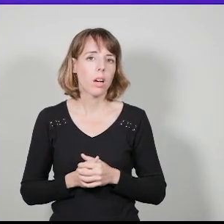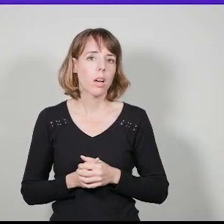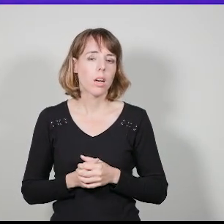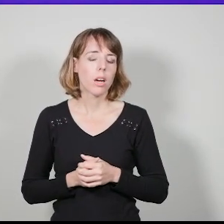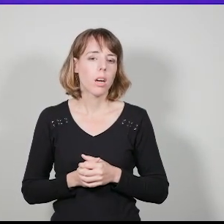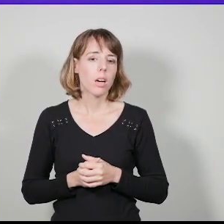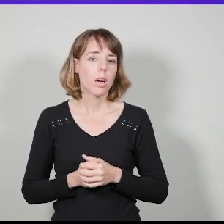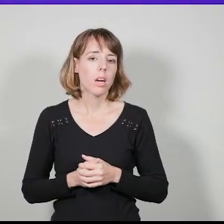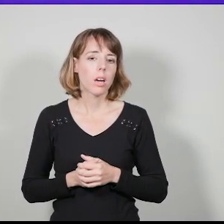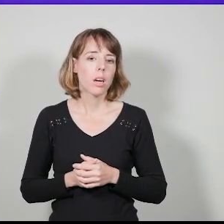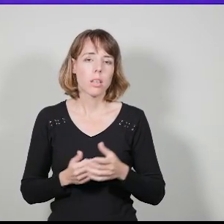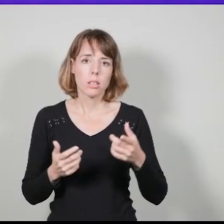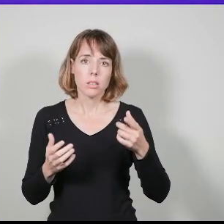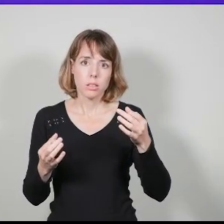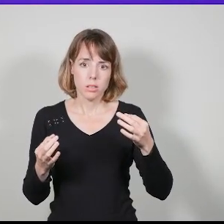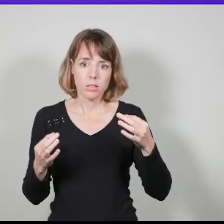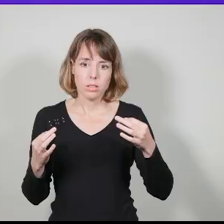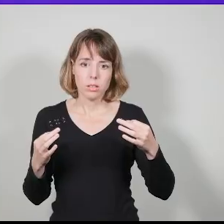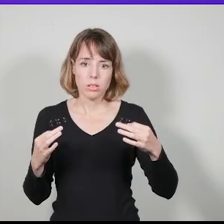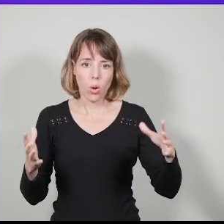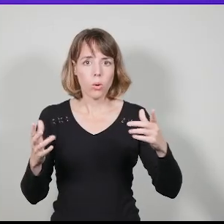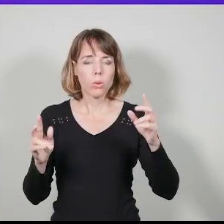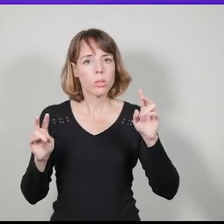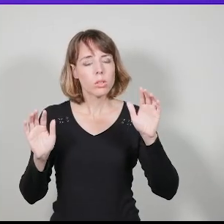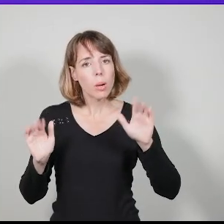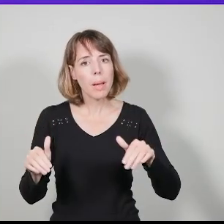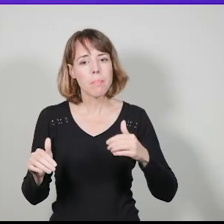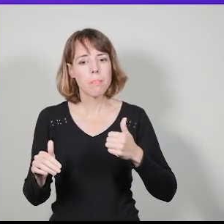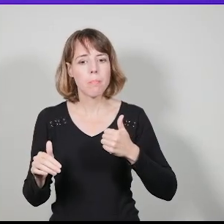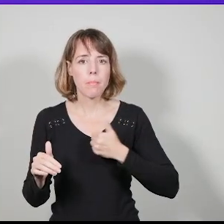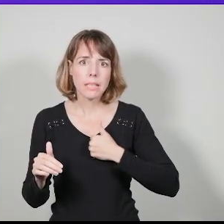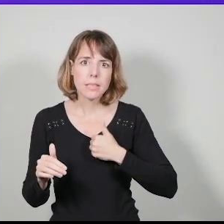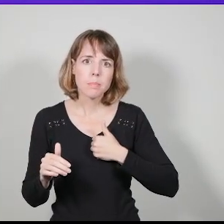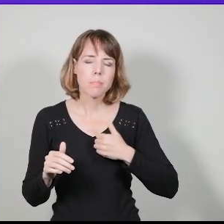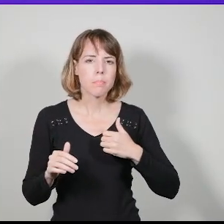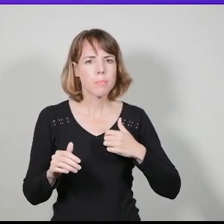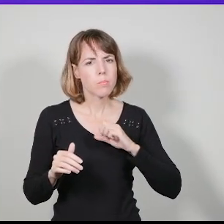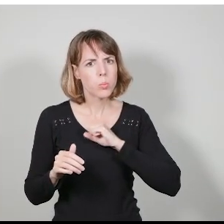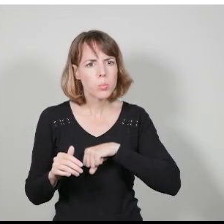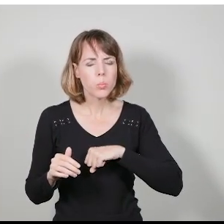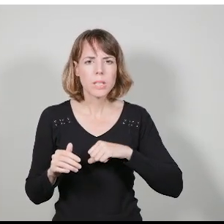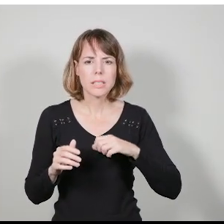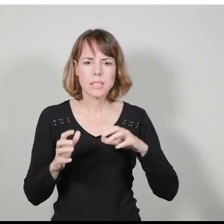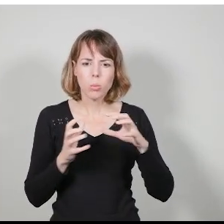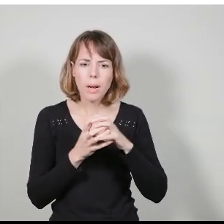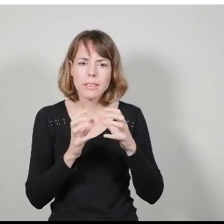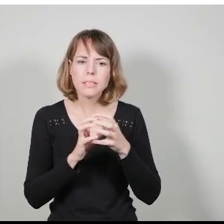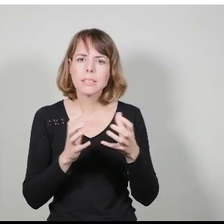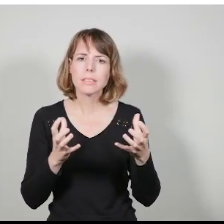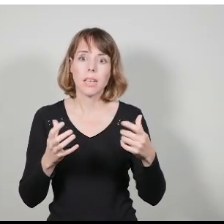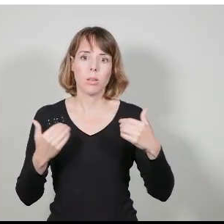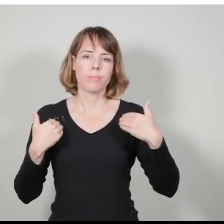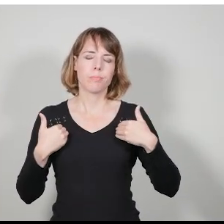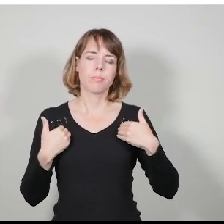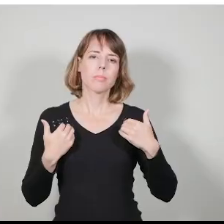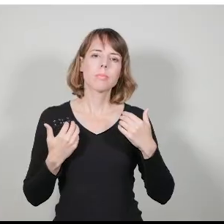d'envisager autrement ce temps qui est un temps intime, qui est un temps douloureux, qui est un temps complexe à envisager? Moi, en tant que